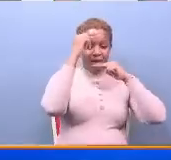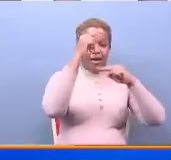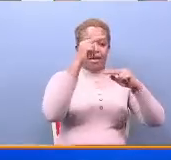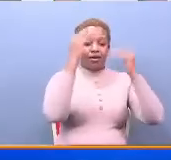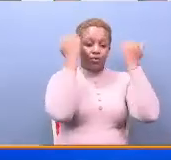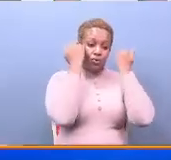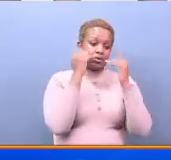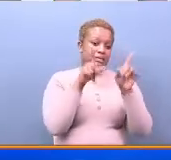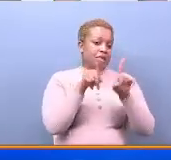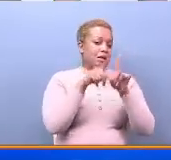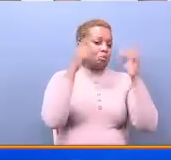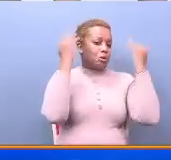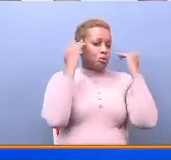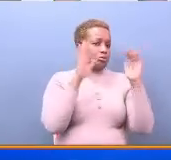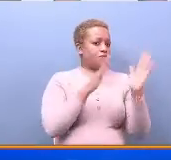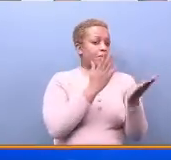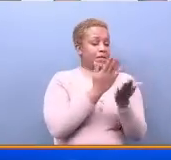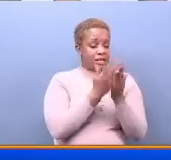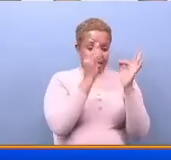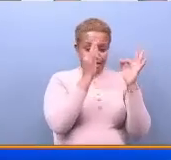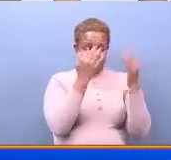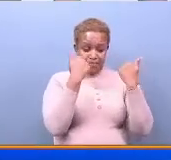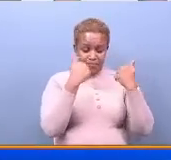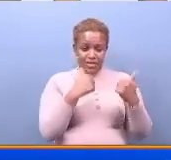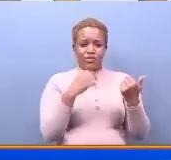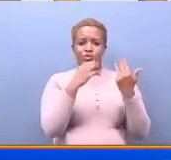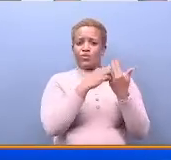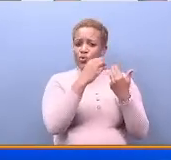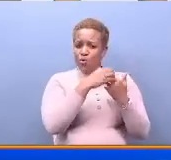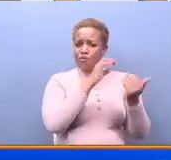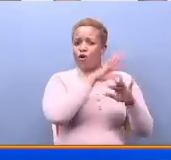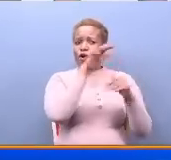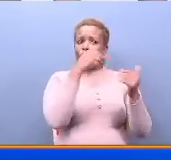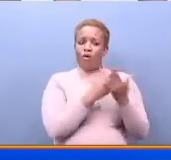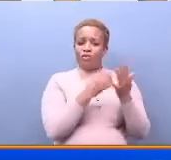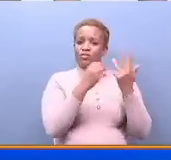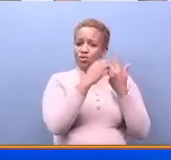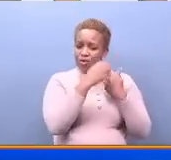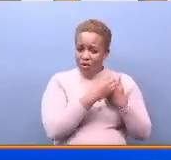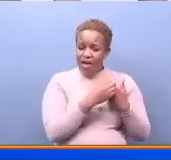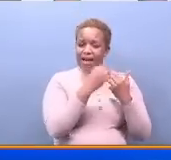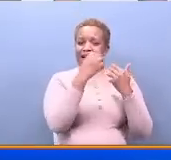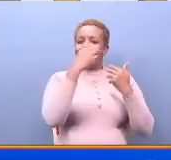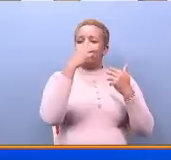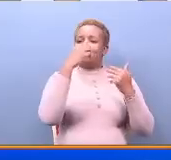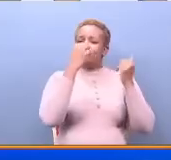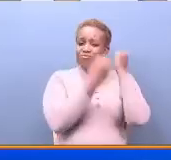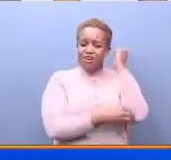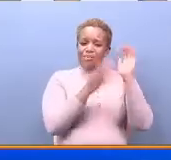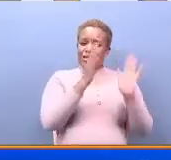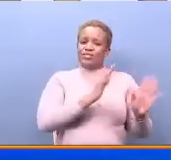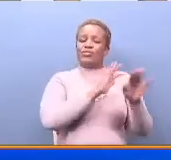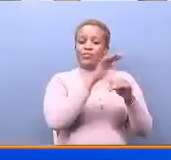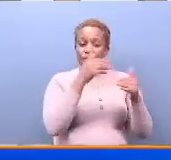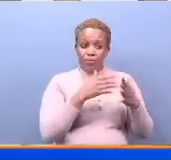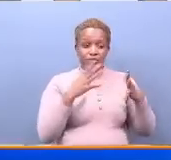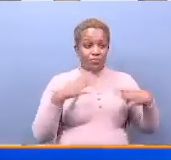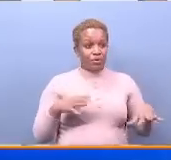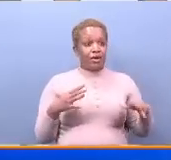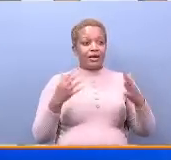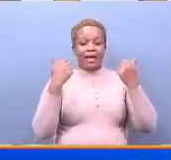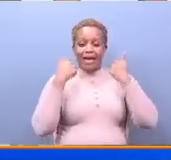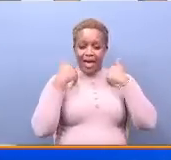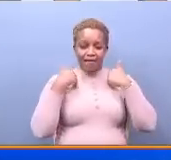wataenda. Ikiwa mimi Sonko wa masonko duniani, hasla wa mahasla duniani, niko na nguvu zangu za kupigana na